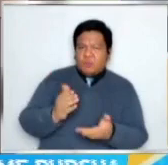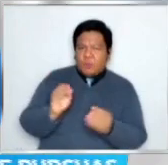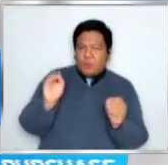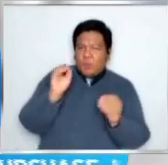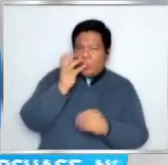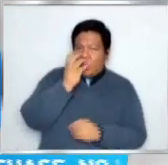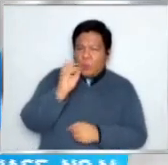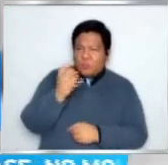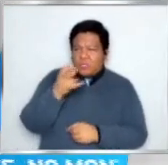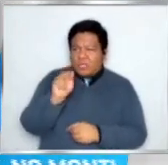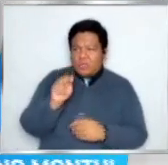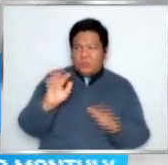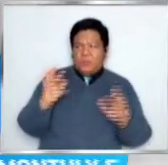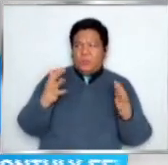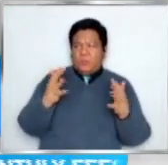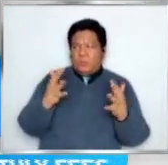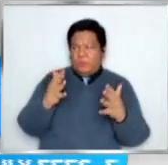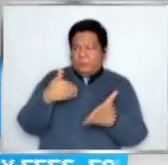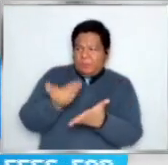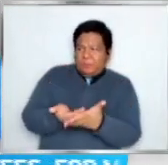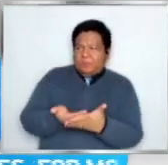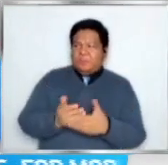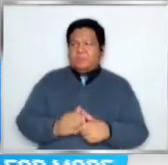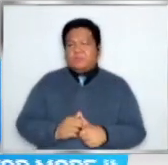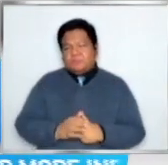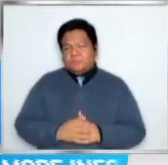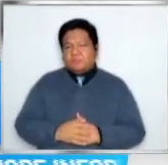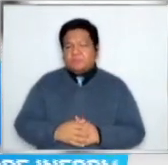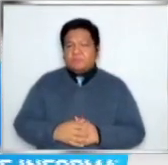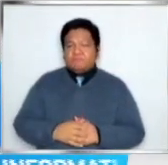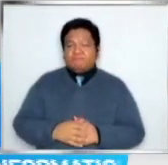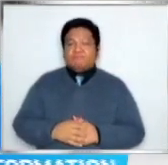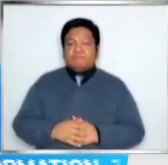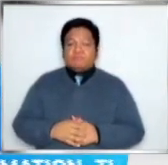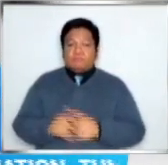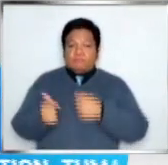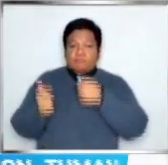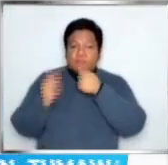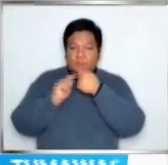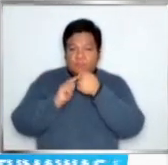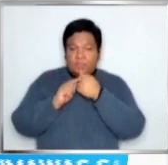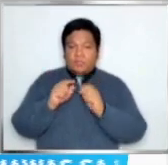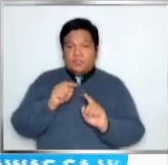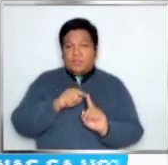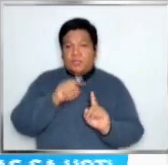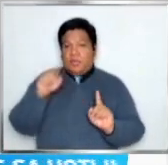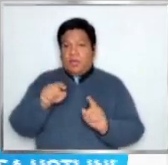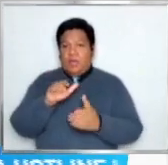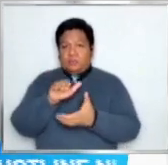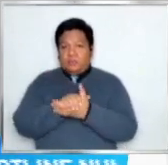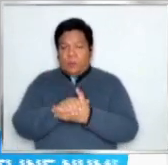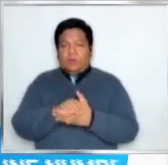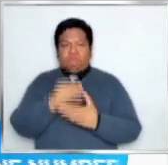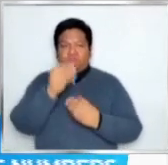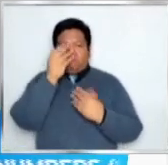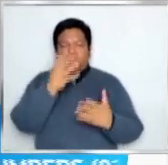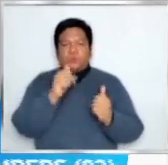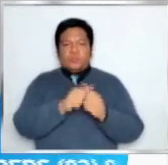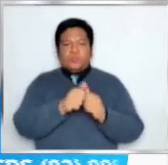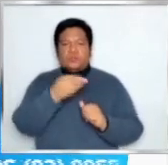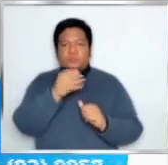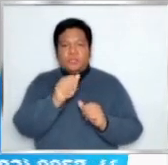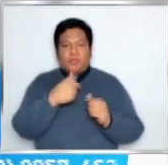bana. Ibinahagi sa Regional TV Balitang Bisdak ng asawa ng COVID-19 patient ang screenshot ng chat ng